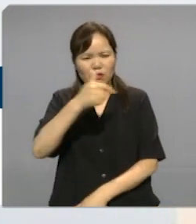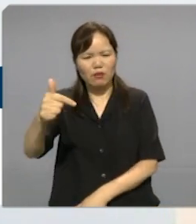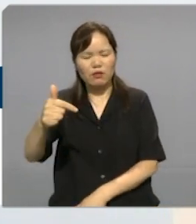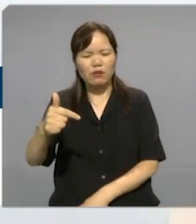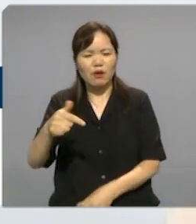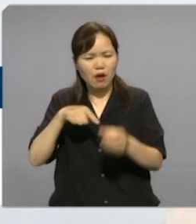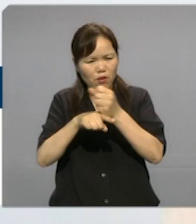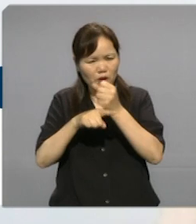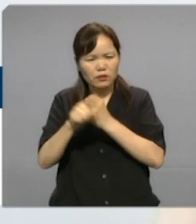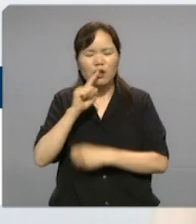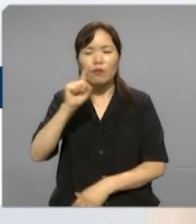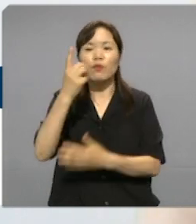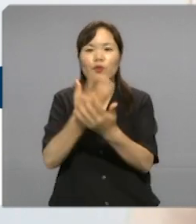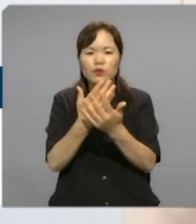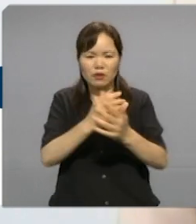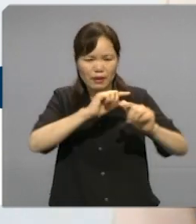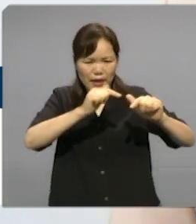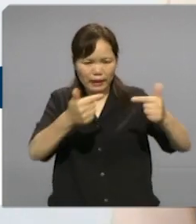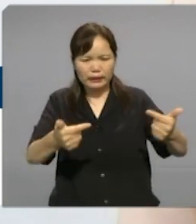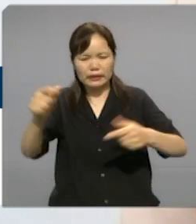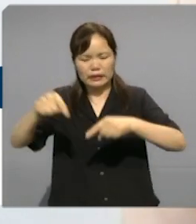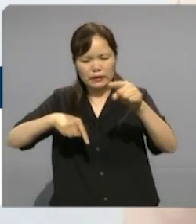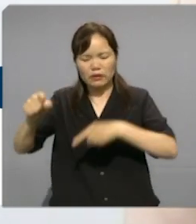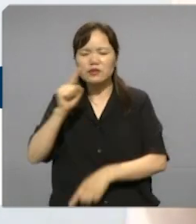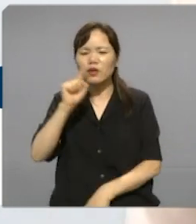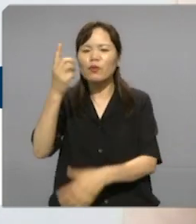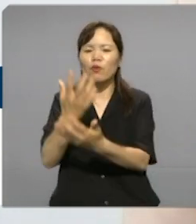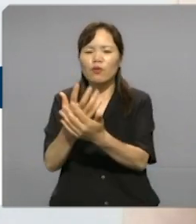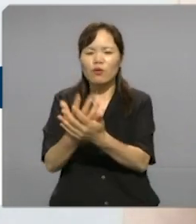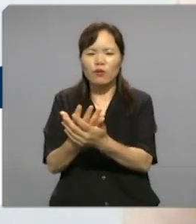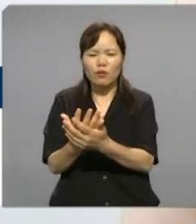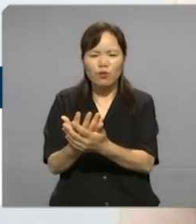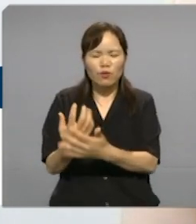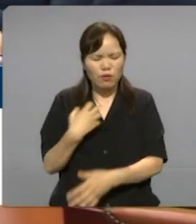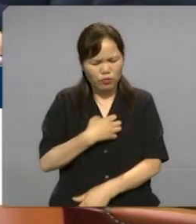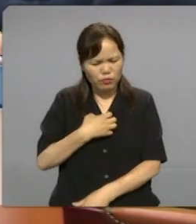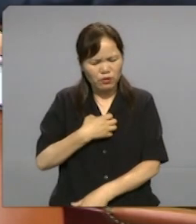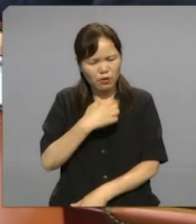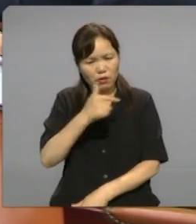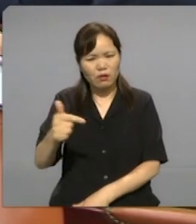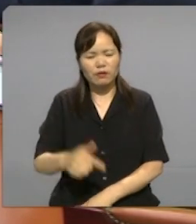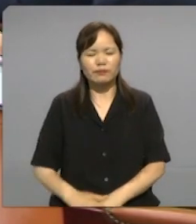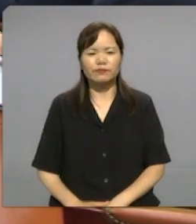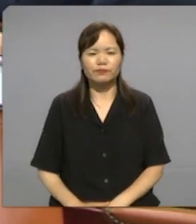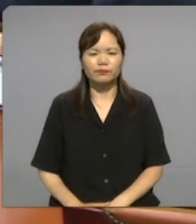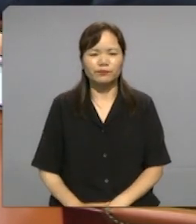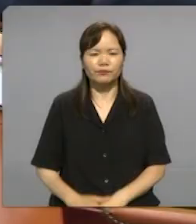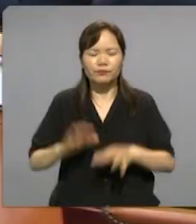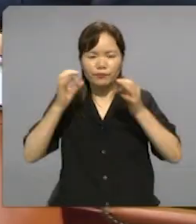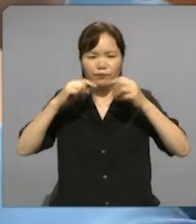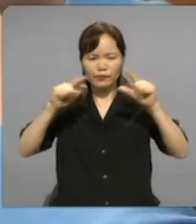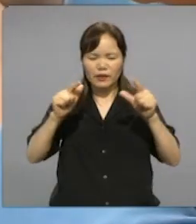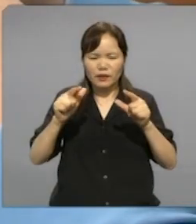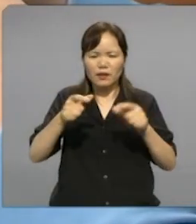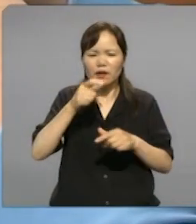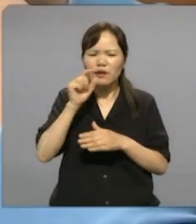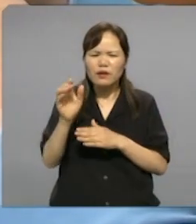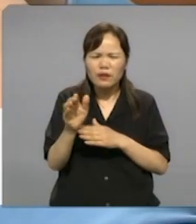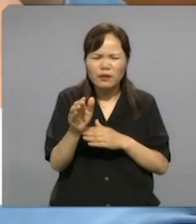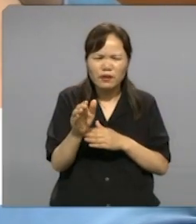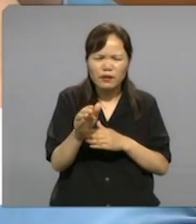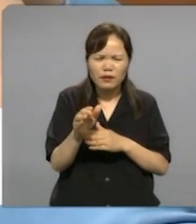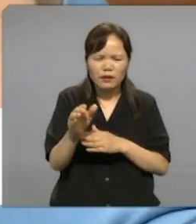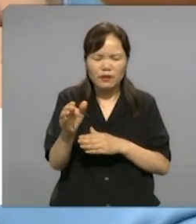크고 과학적 보고서이기보다는 정치적 보고서일 우려가 크다는. 지난주 금요일 수산시장에서 수돗물을